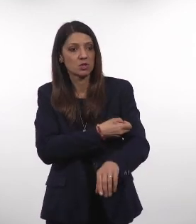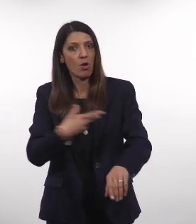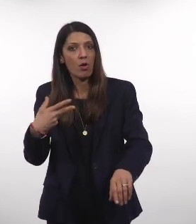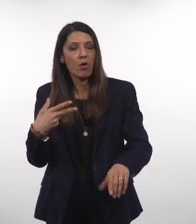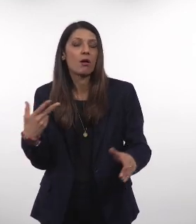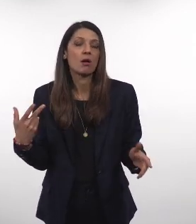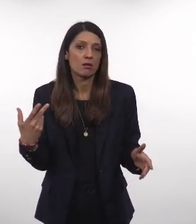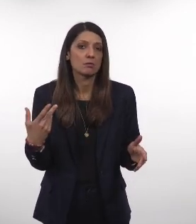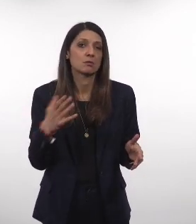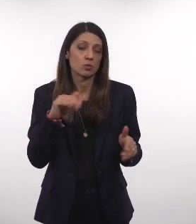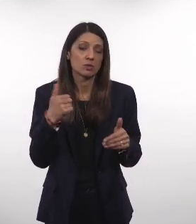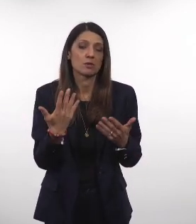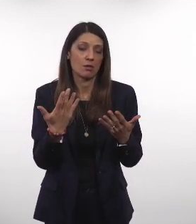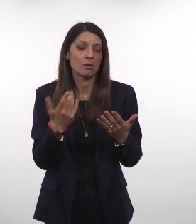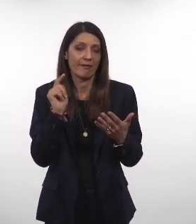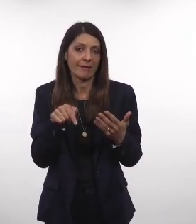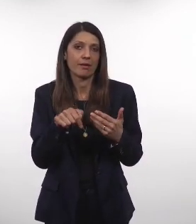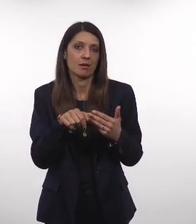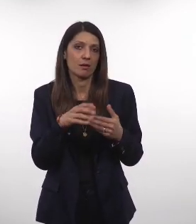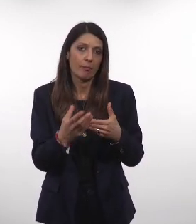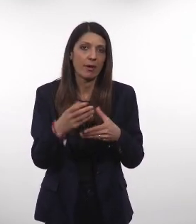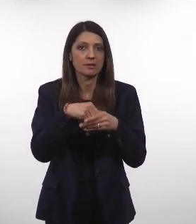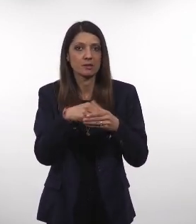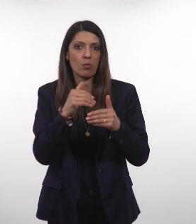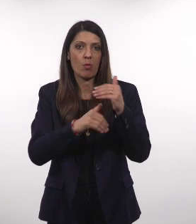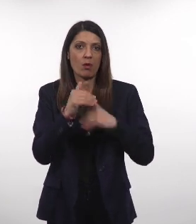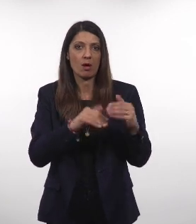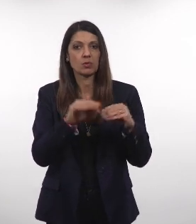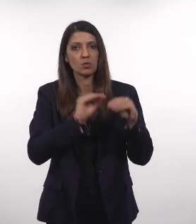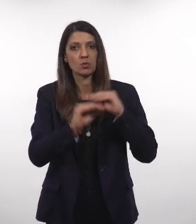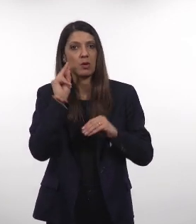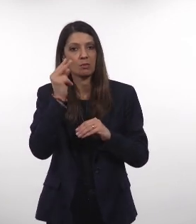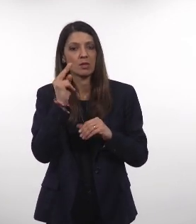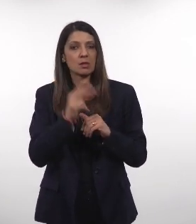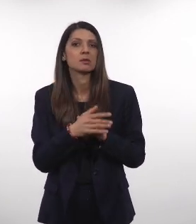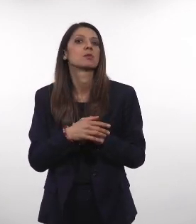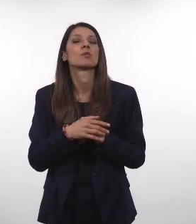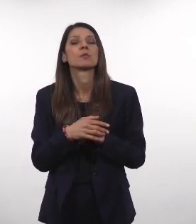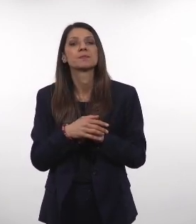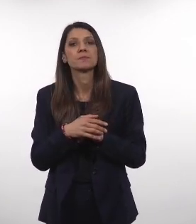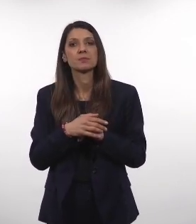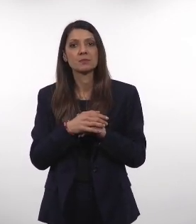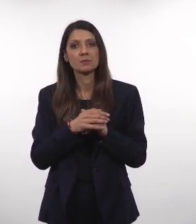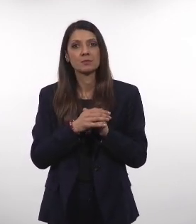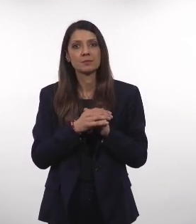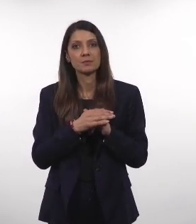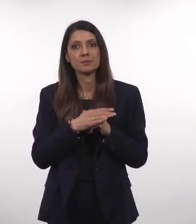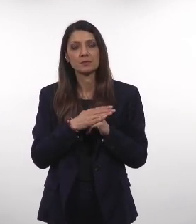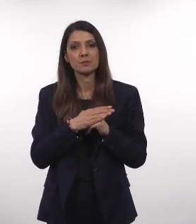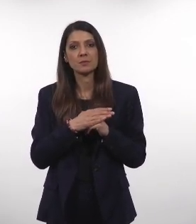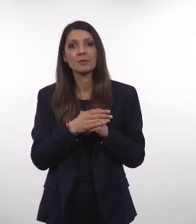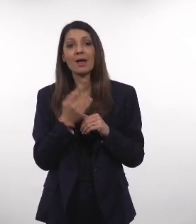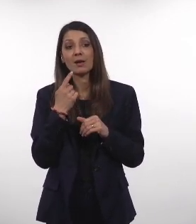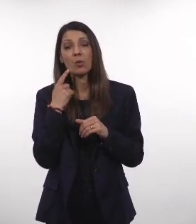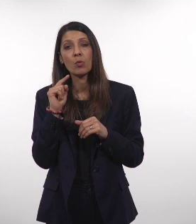ce garçon. Et donc elle avait besoin de ces éléments avant. Et donc l'habituation aux soins,